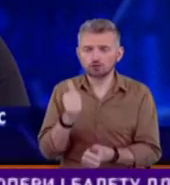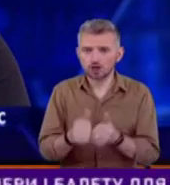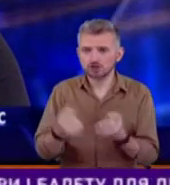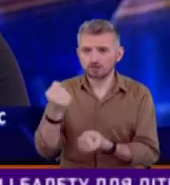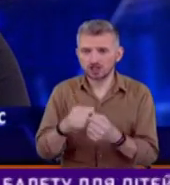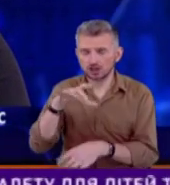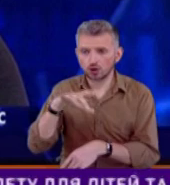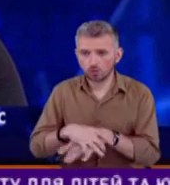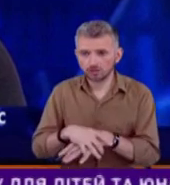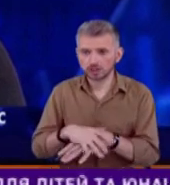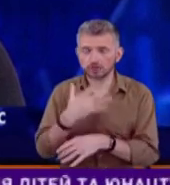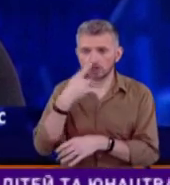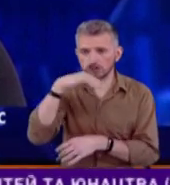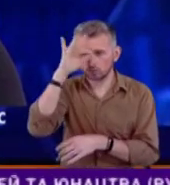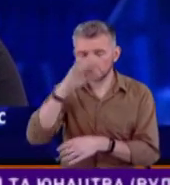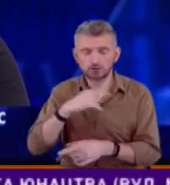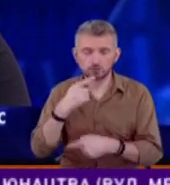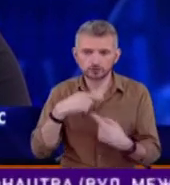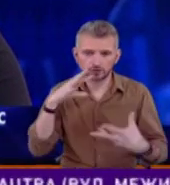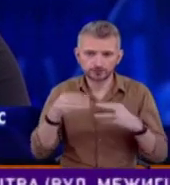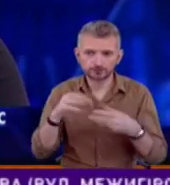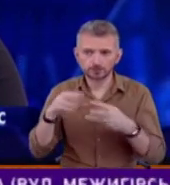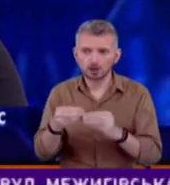ловят, национальная полиция сводки постоянно дает,